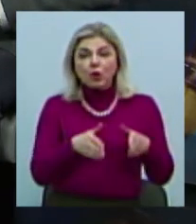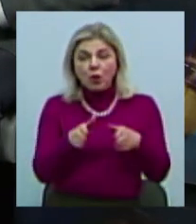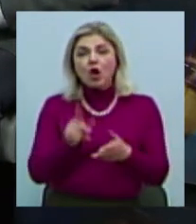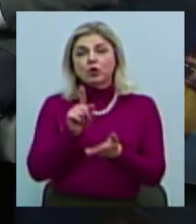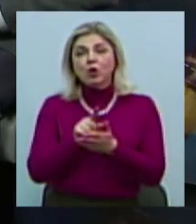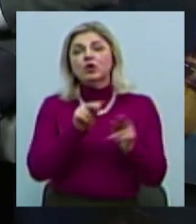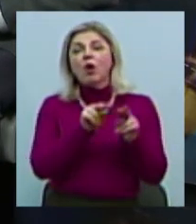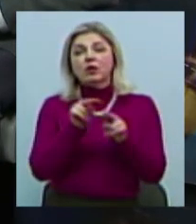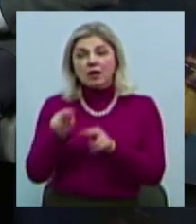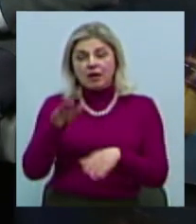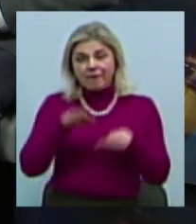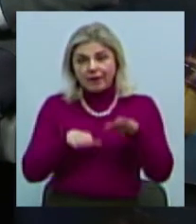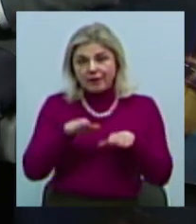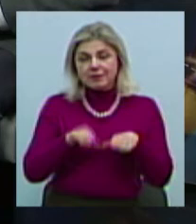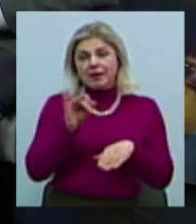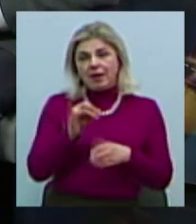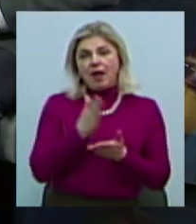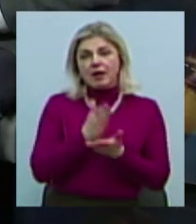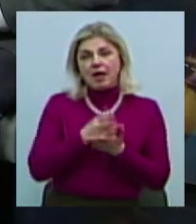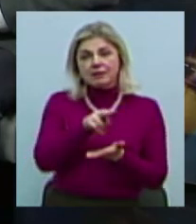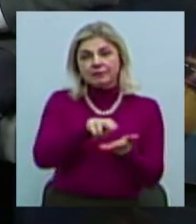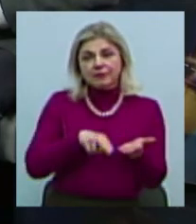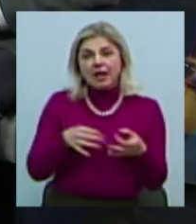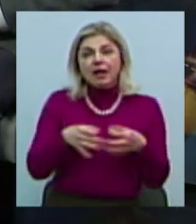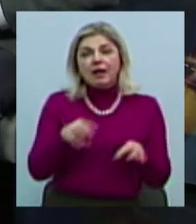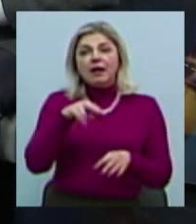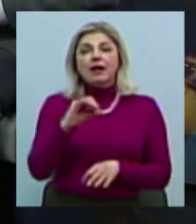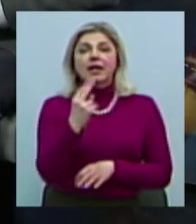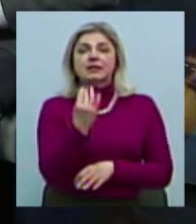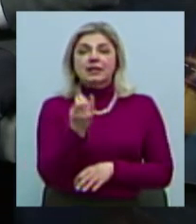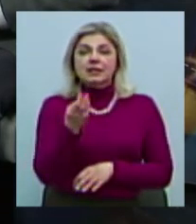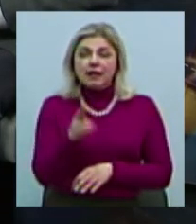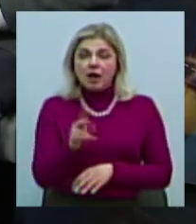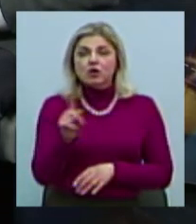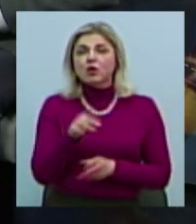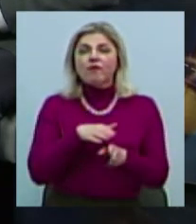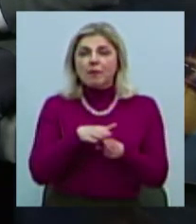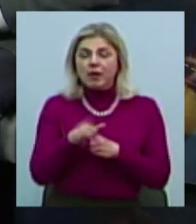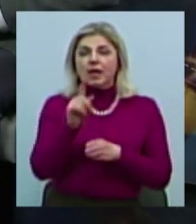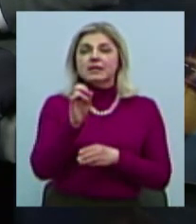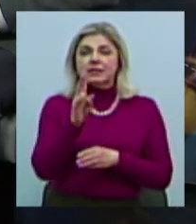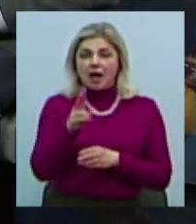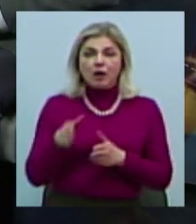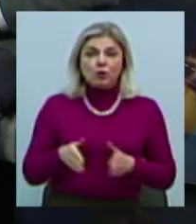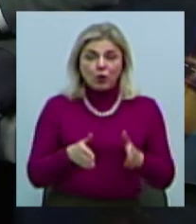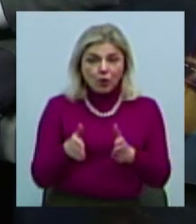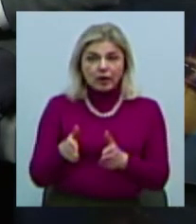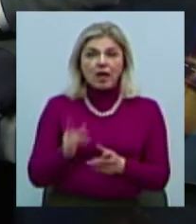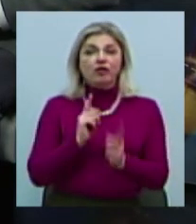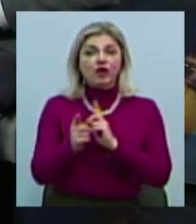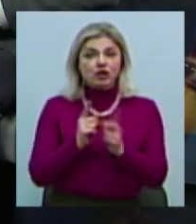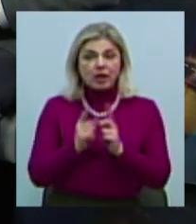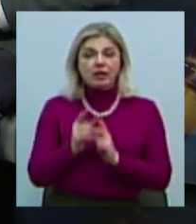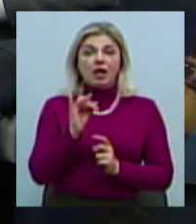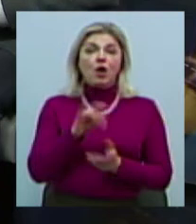наличие лицензии и так далее, тому подобное. Там. Патрульная полиция должна контролировать, чтобы выполнялись требования знаков дорожного движения. Там. Но город, по сути,